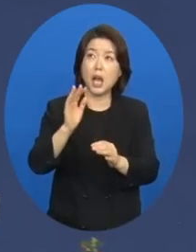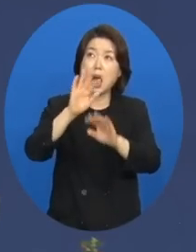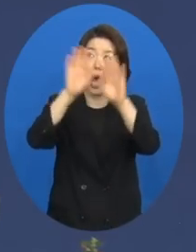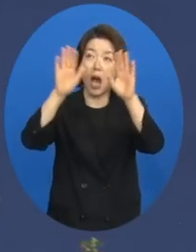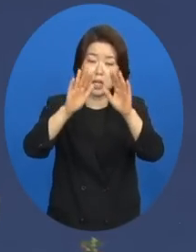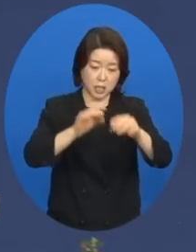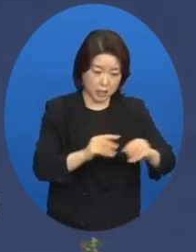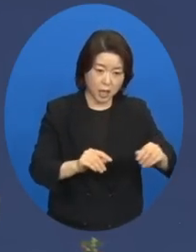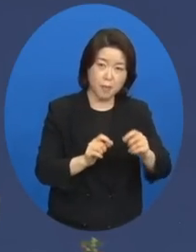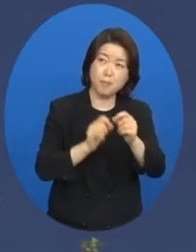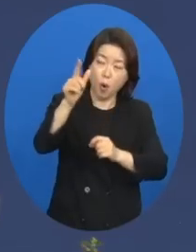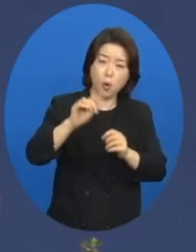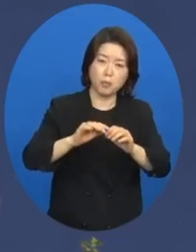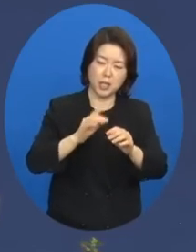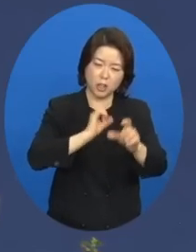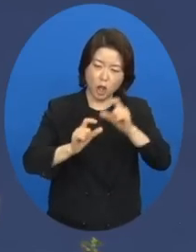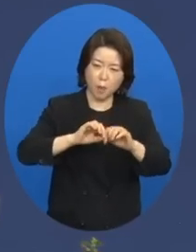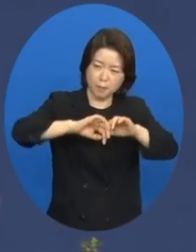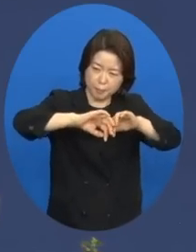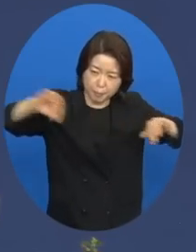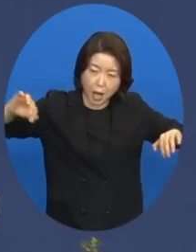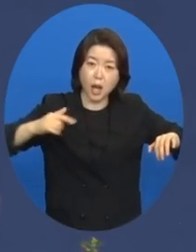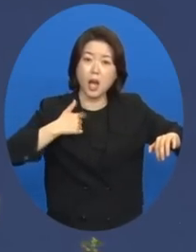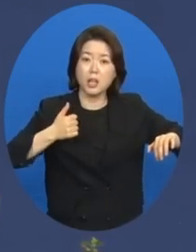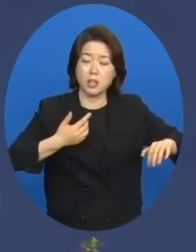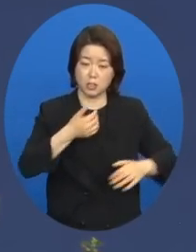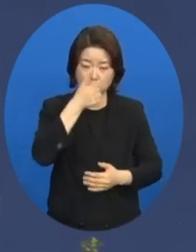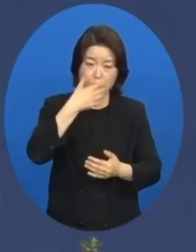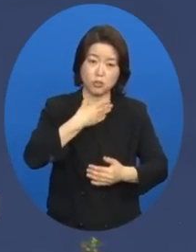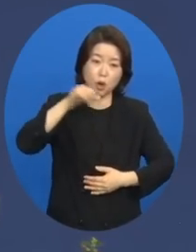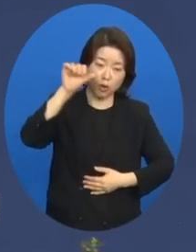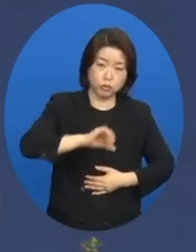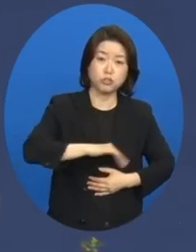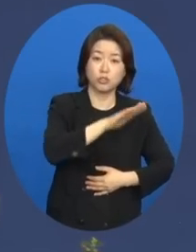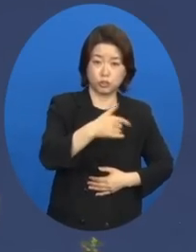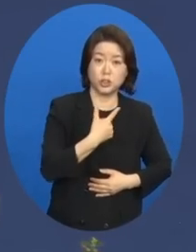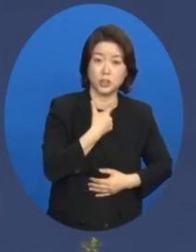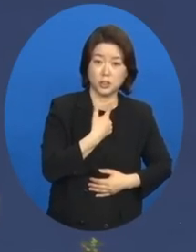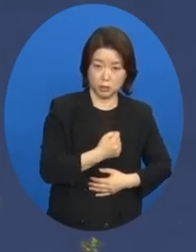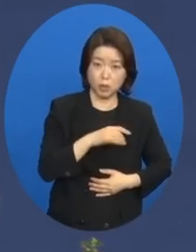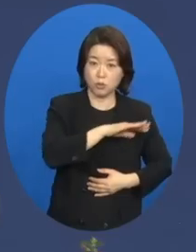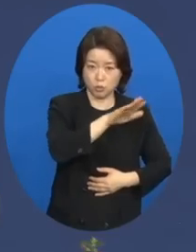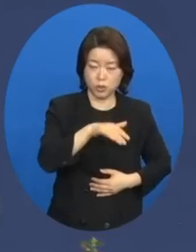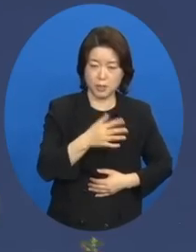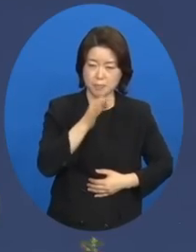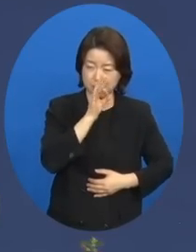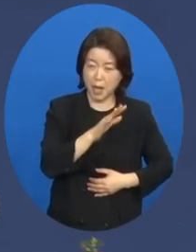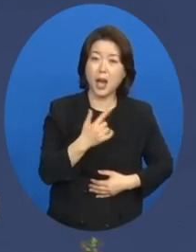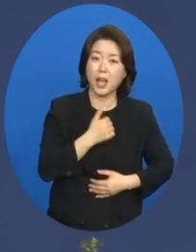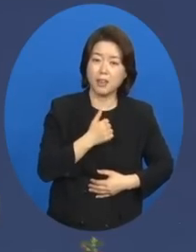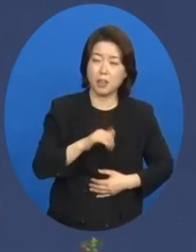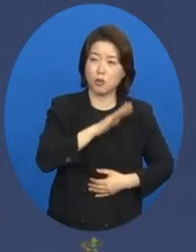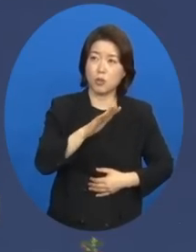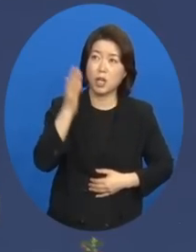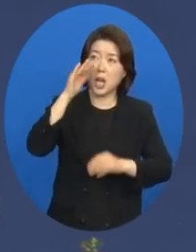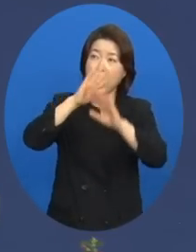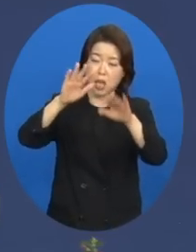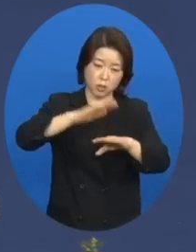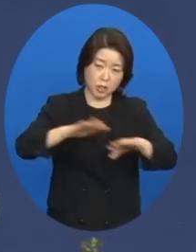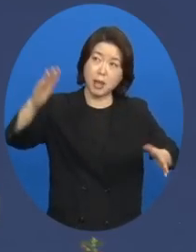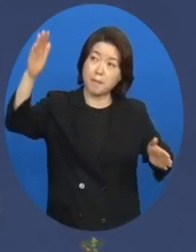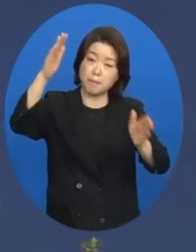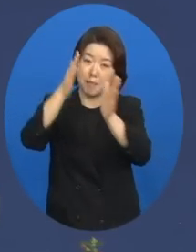먼 것보다 더 멀게 분리되어졌던 저주받았던 우리를 그 불가능한 하늘과 땅이 맞닿는 게 불가능한